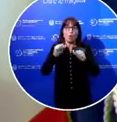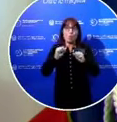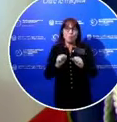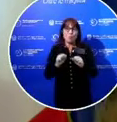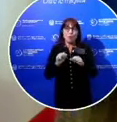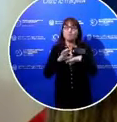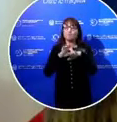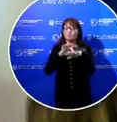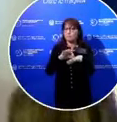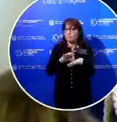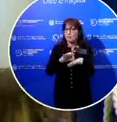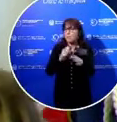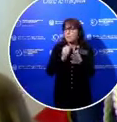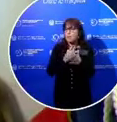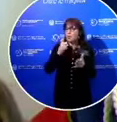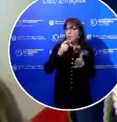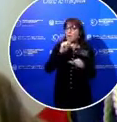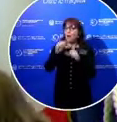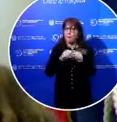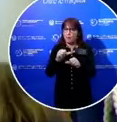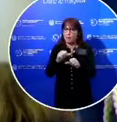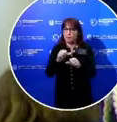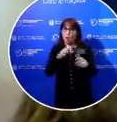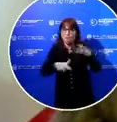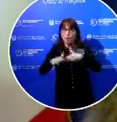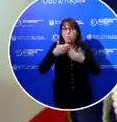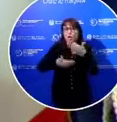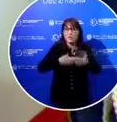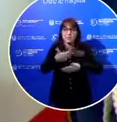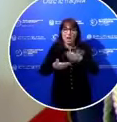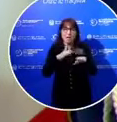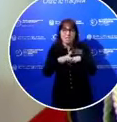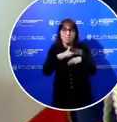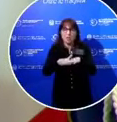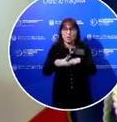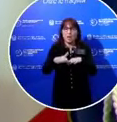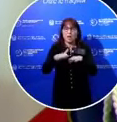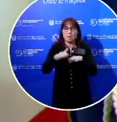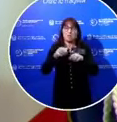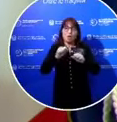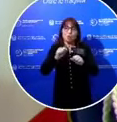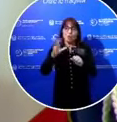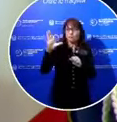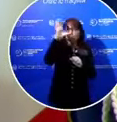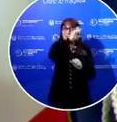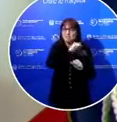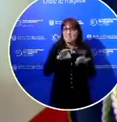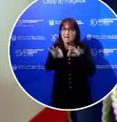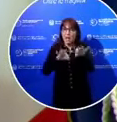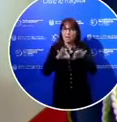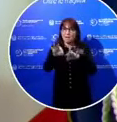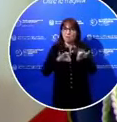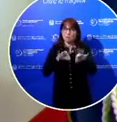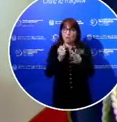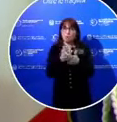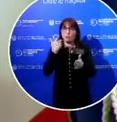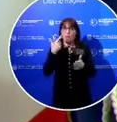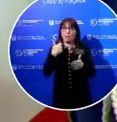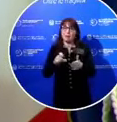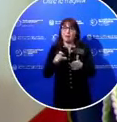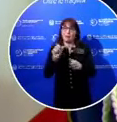condurre un importante cambiamento, scambio di informazioni, esperienze, contribuire così ad individuare strategie utili ad arginare